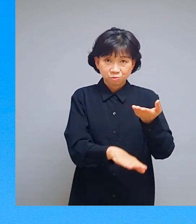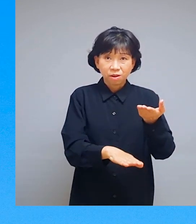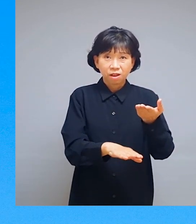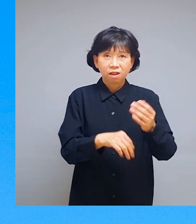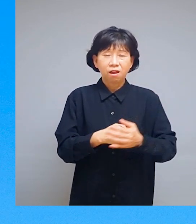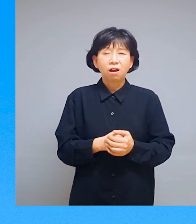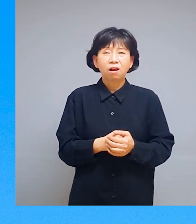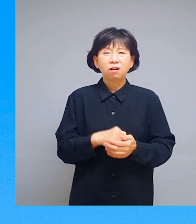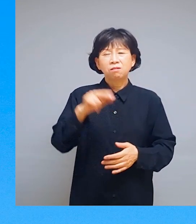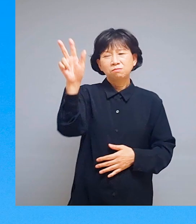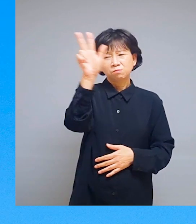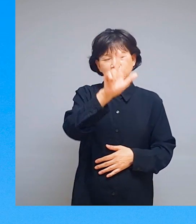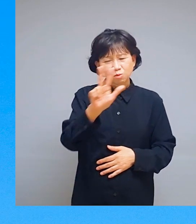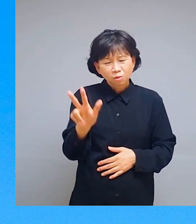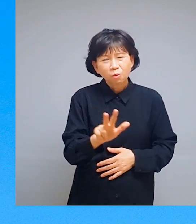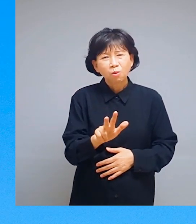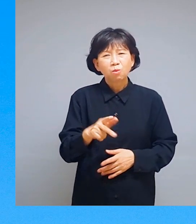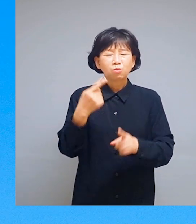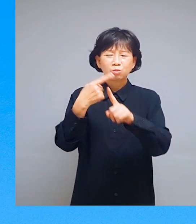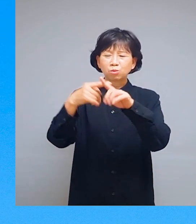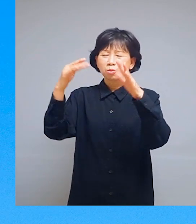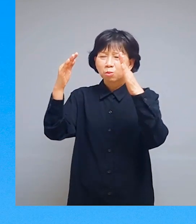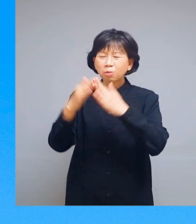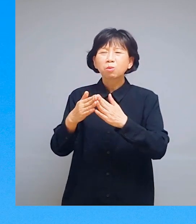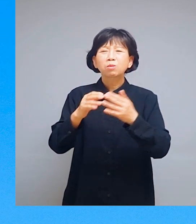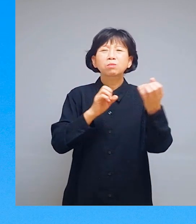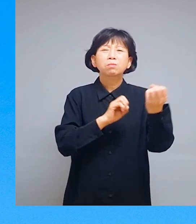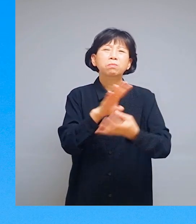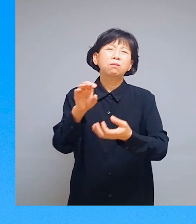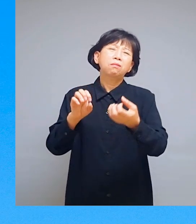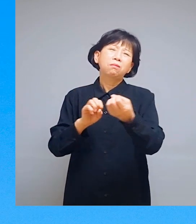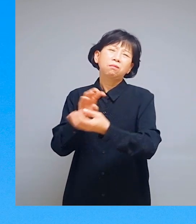지금 전국적으로 마찬가지예요.